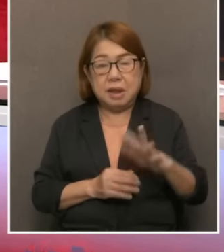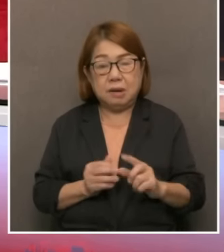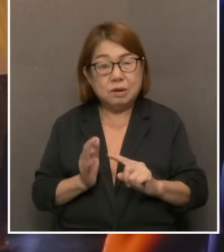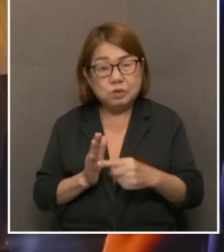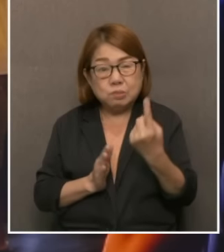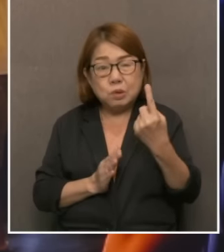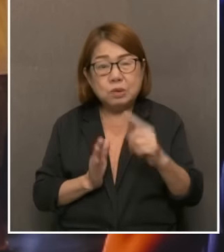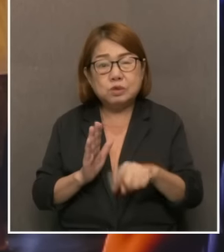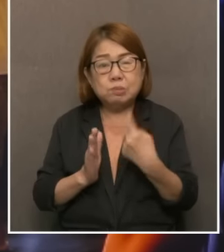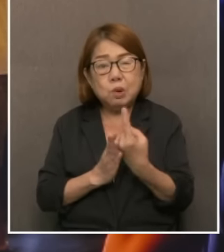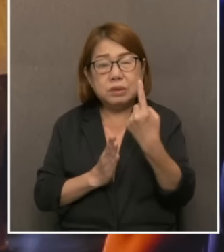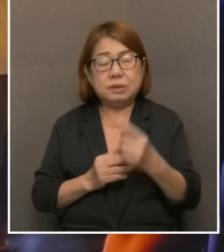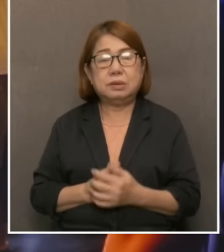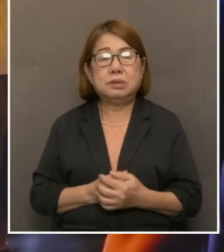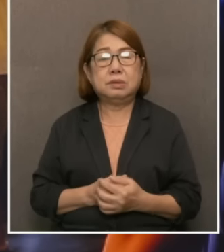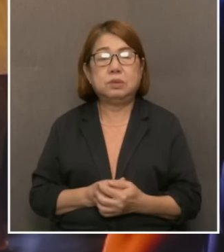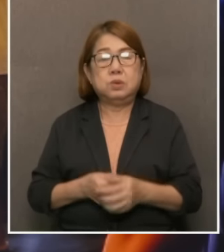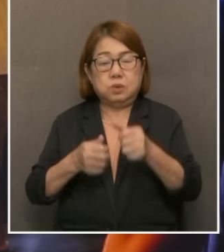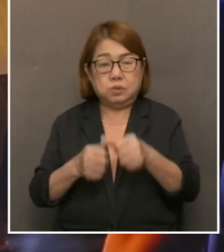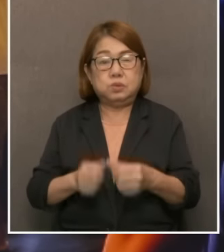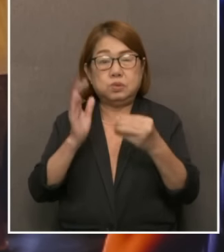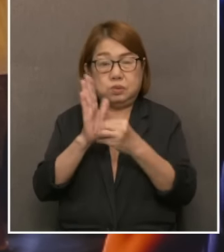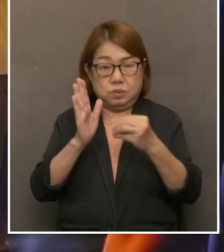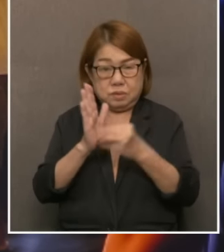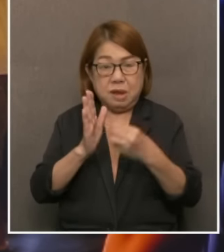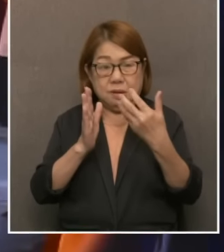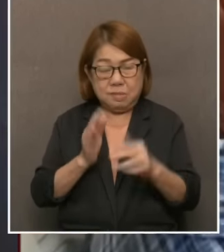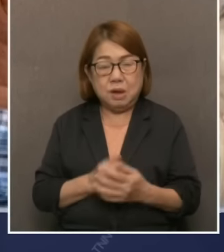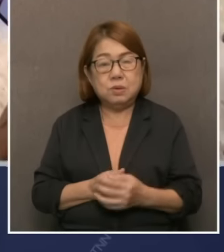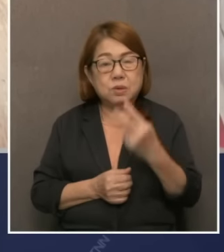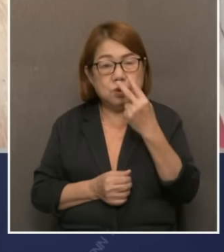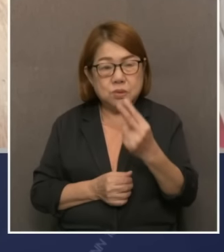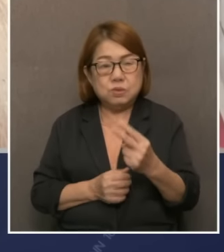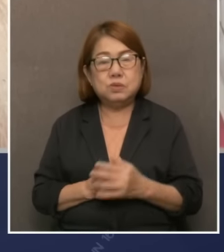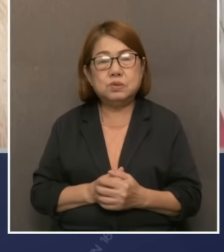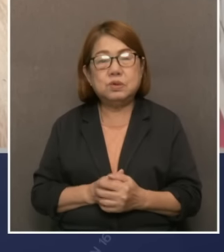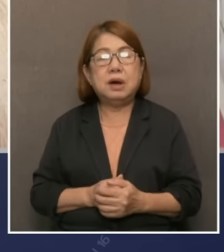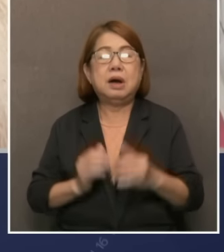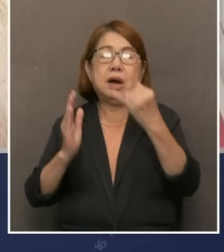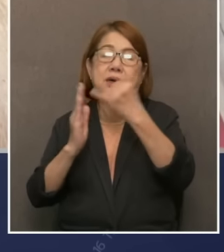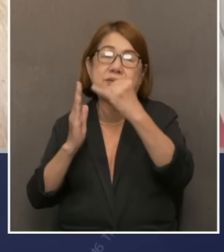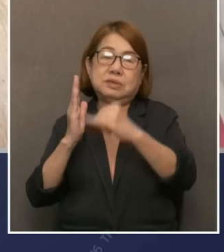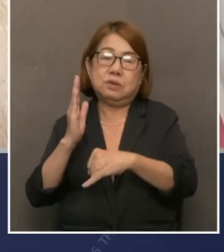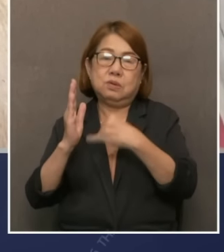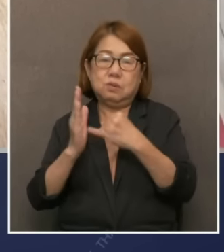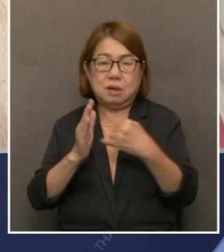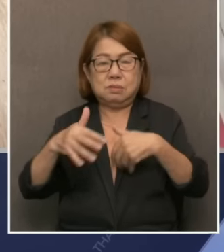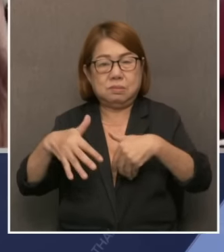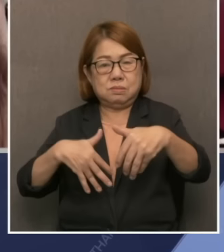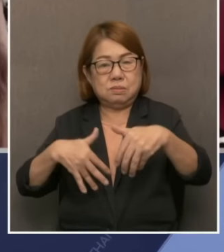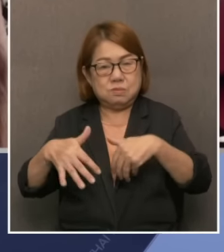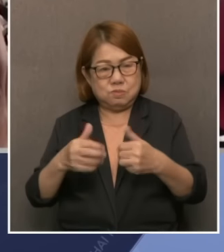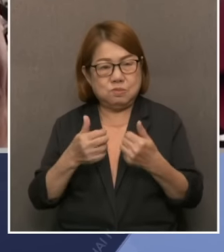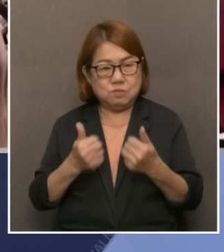ค่ะนอกเหนือจากบรรยากาศที่เกิดขึ้นในพื้นที่กรุงเทพมหานครแล้วนะคะพาคุณผู้ชมไปดูค่ะต่างจังหวัดกระแสตอบรับจากประชาชนก็